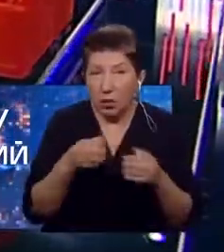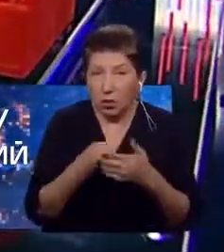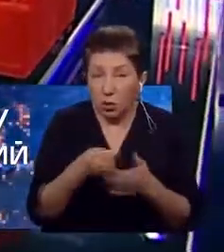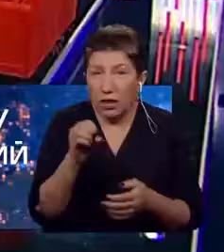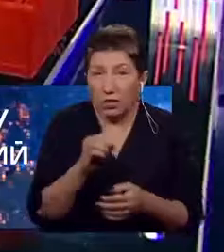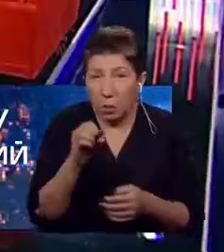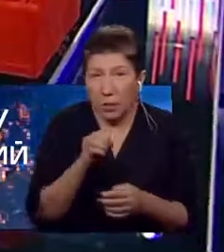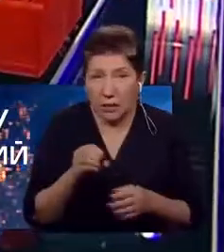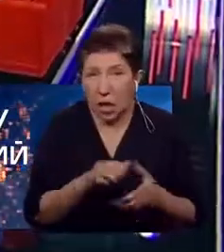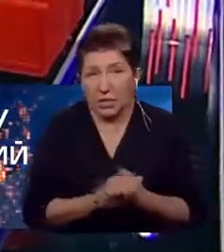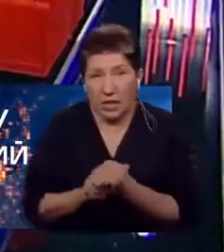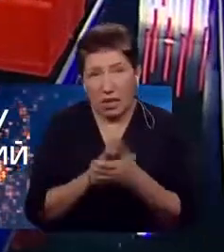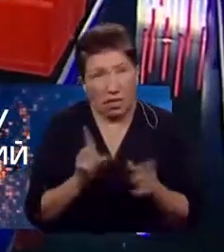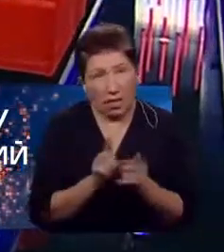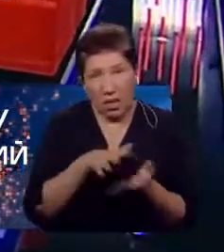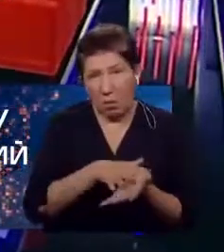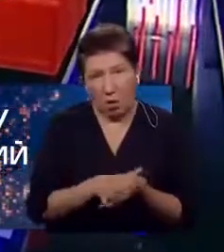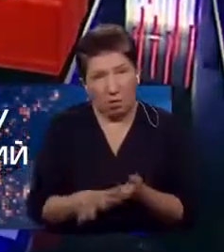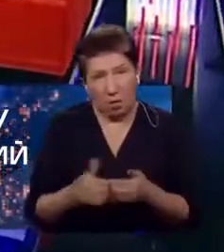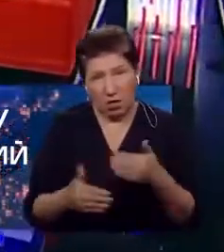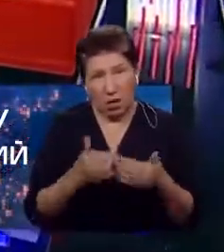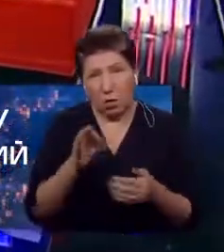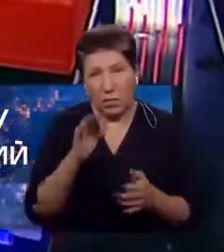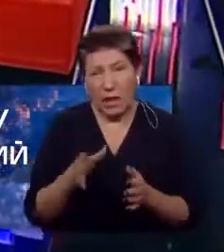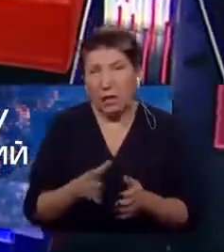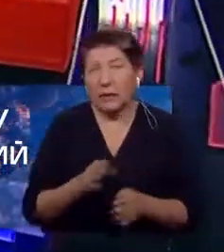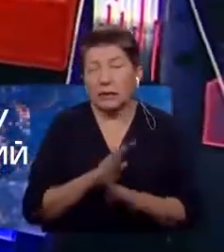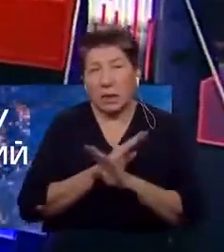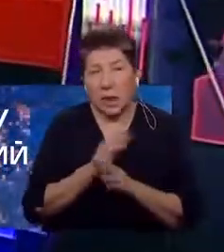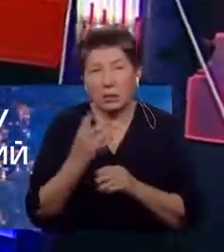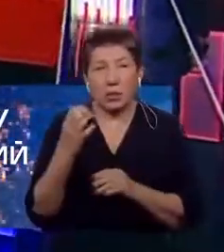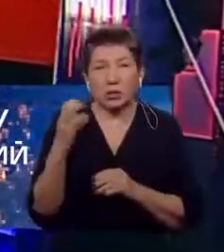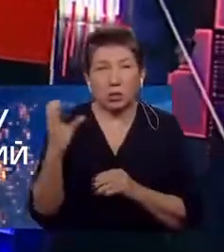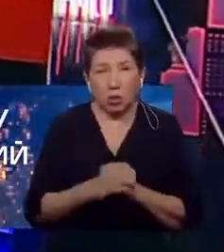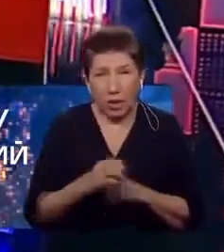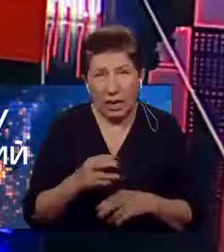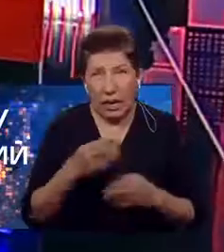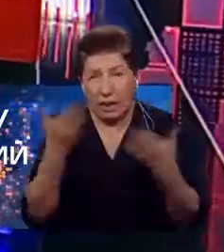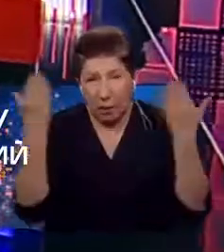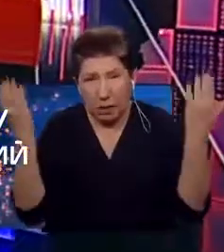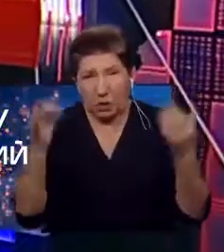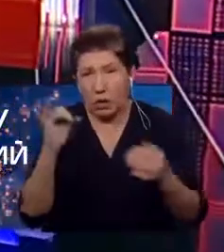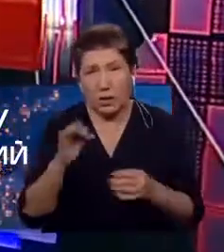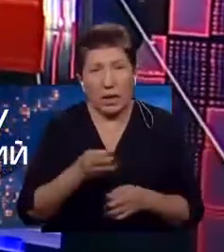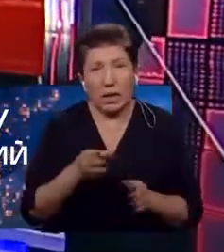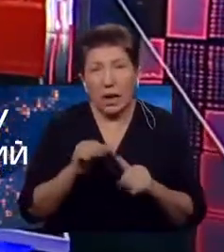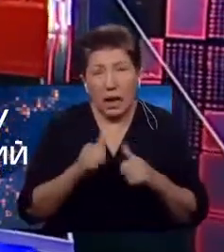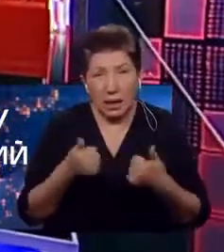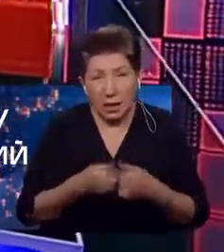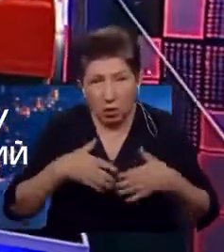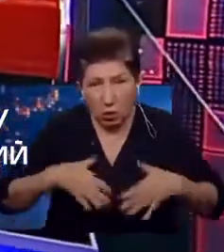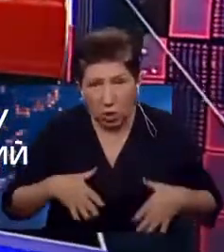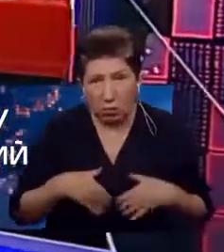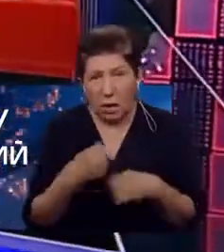би не таким кровавим шляхом. Не смертями Небесних Сотні, не анексією Криму, не смертями